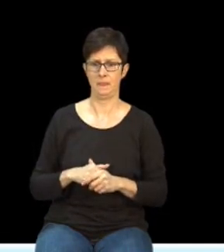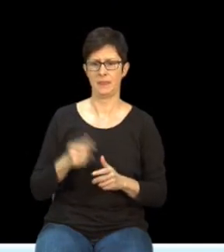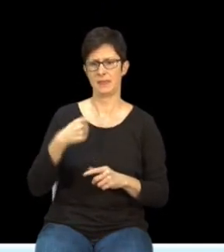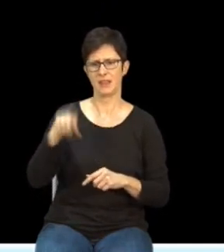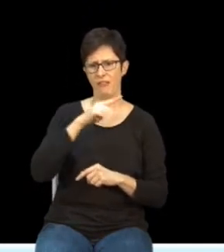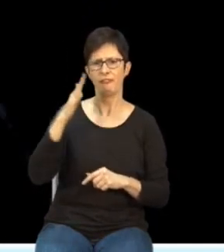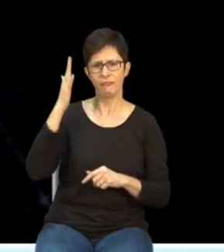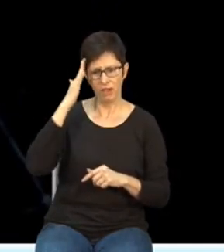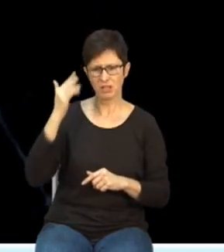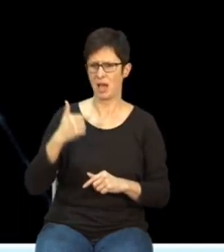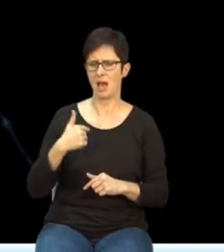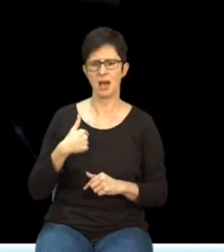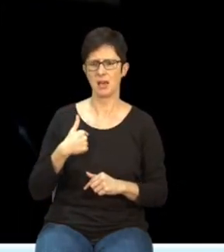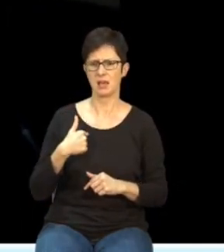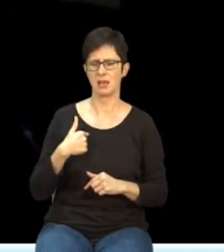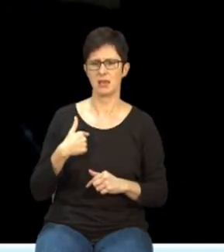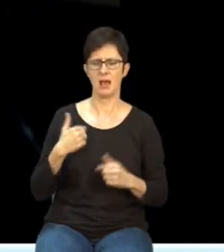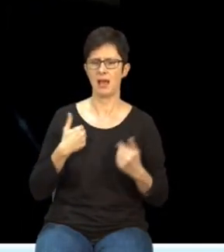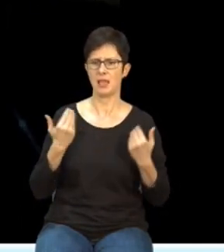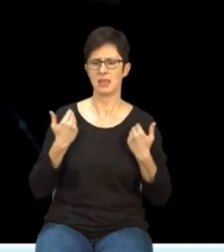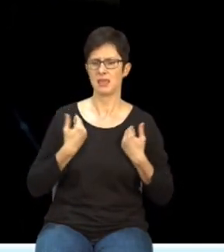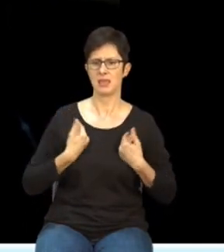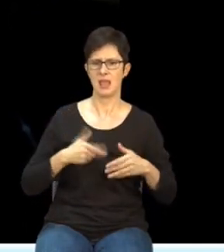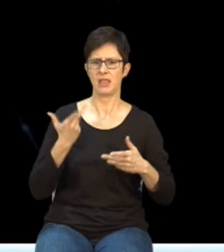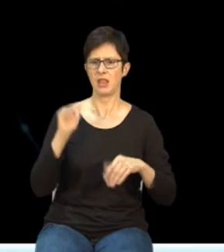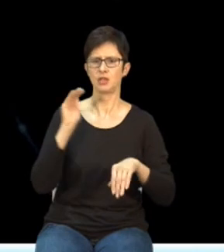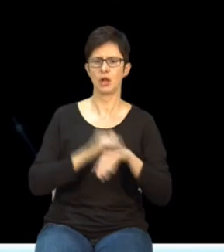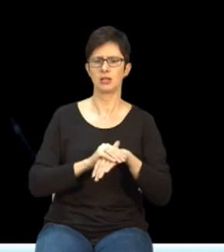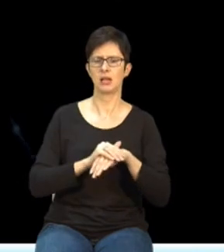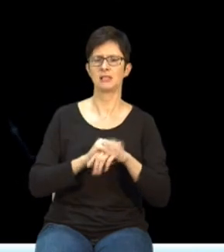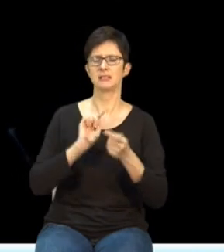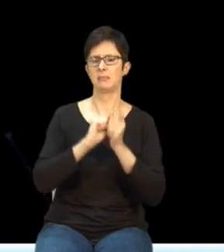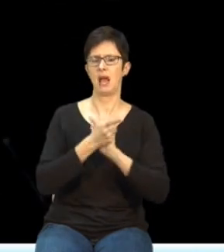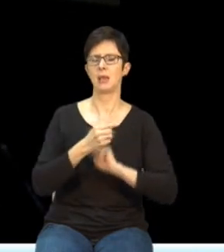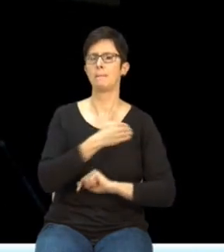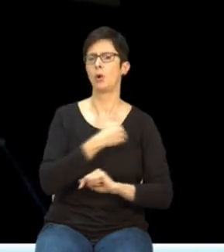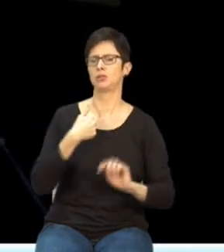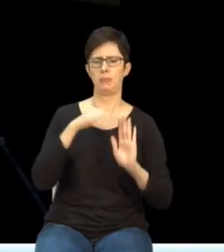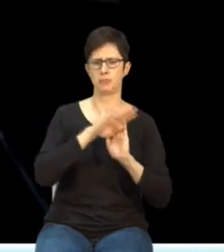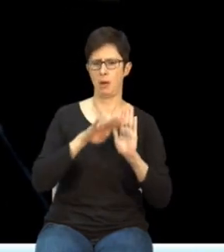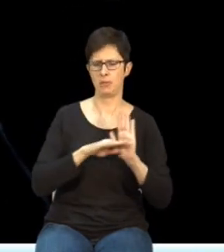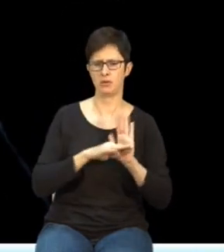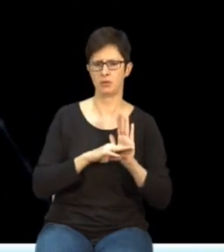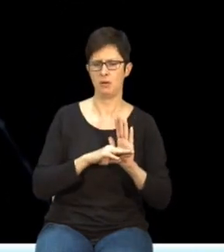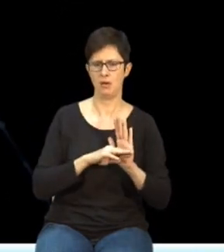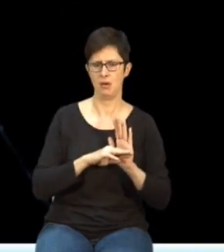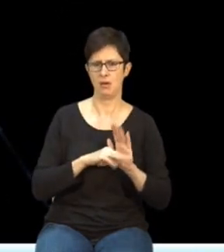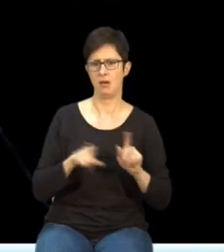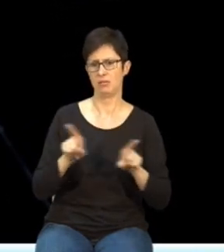Dobrze wiecie nie byłem zwolennikiem liberalizacji polskich przepisów nie jestem do tej pory Zresztą